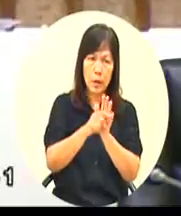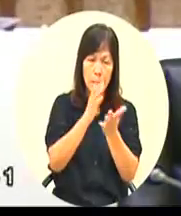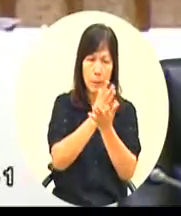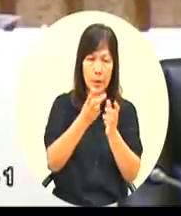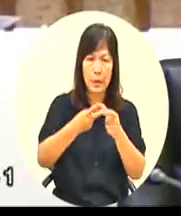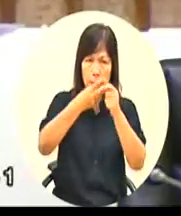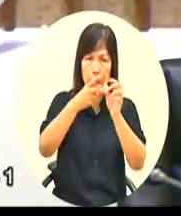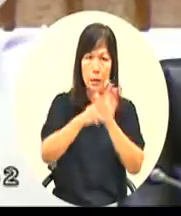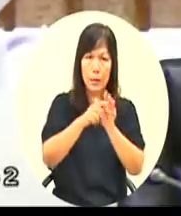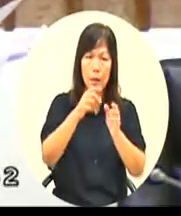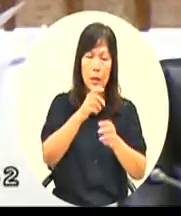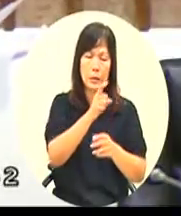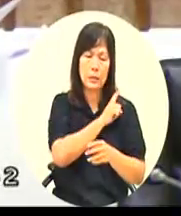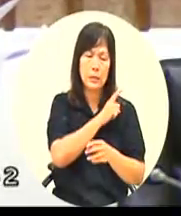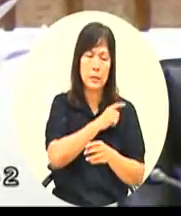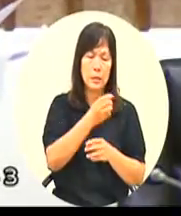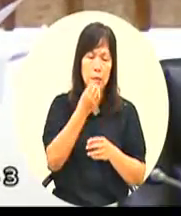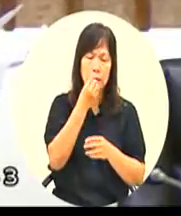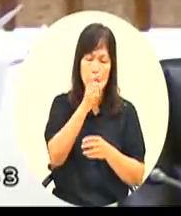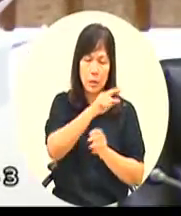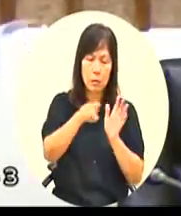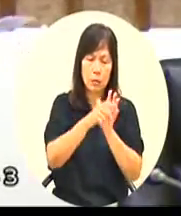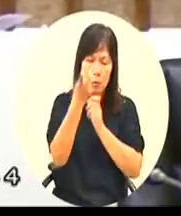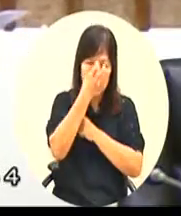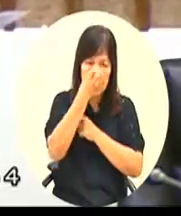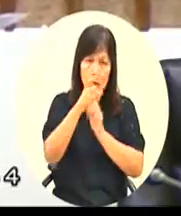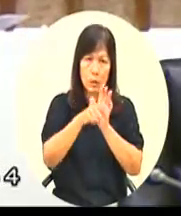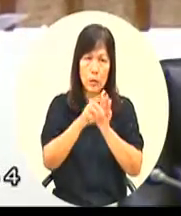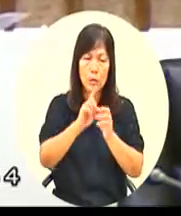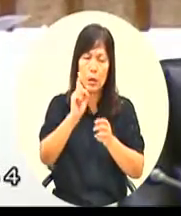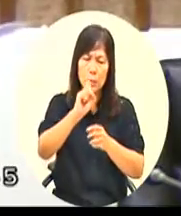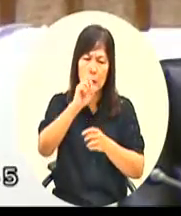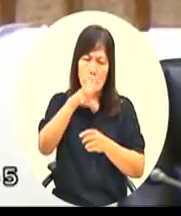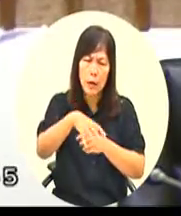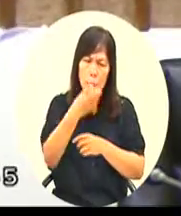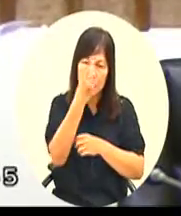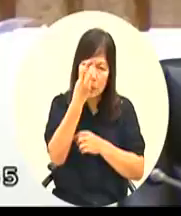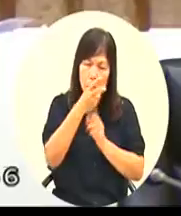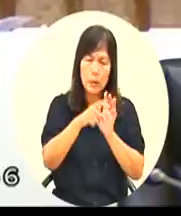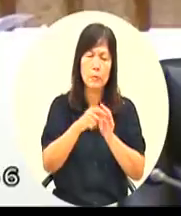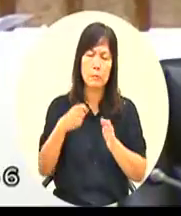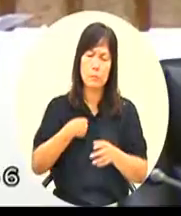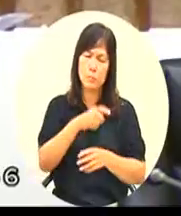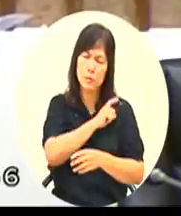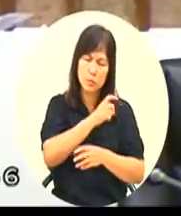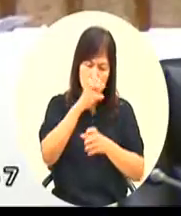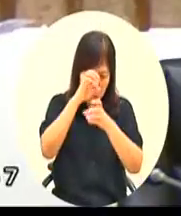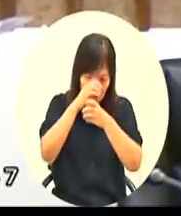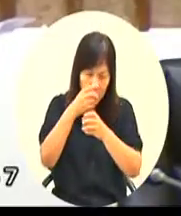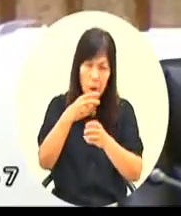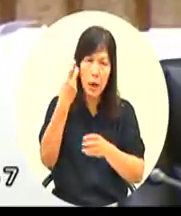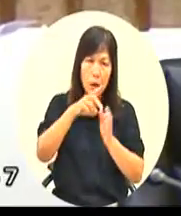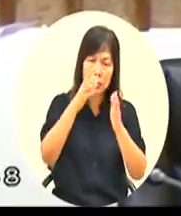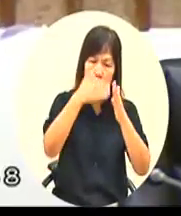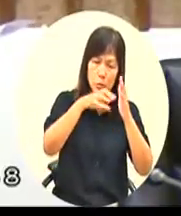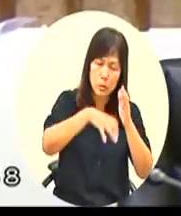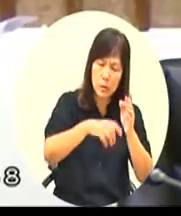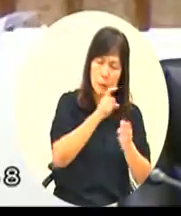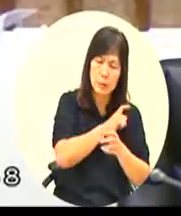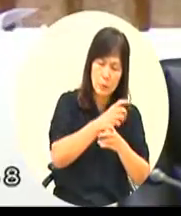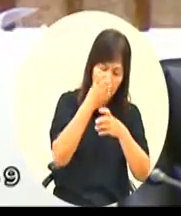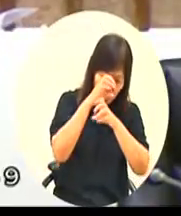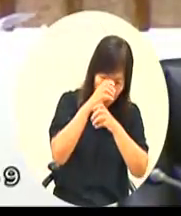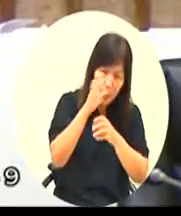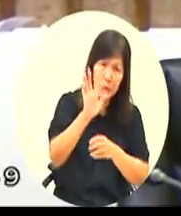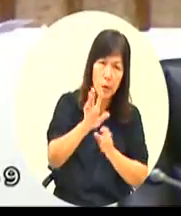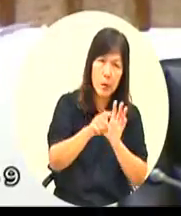办食材检验哦，教育局这个部分是要在哪里检验？是自己的检验室还是哪里哦？还是学校的检验室？第